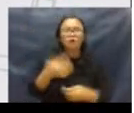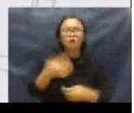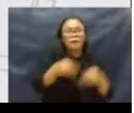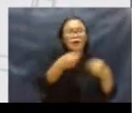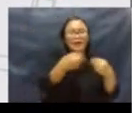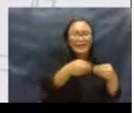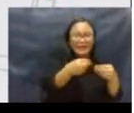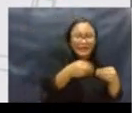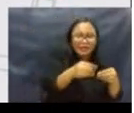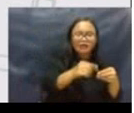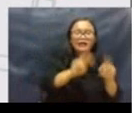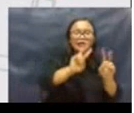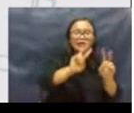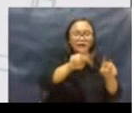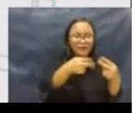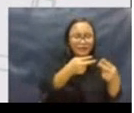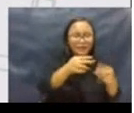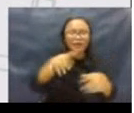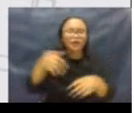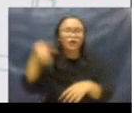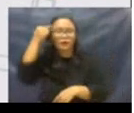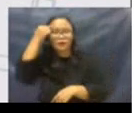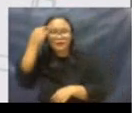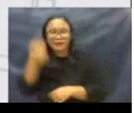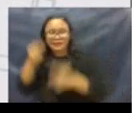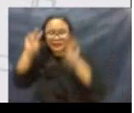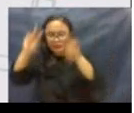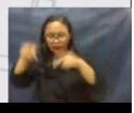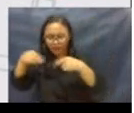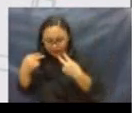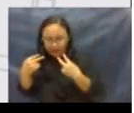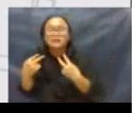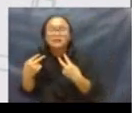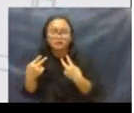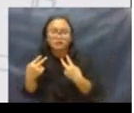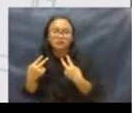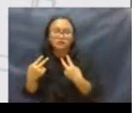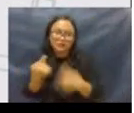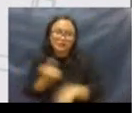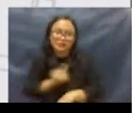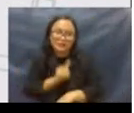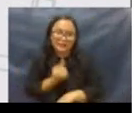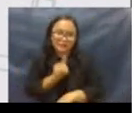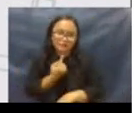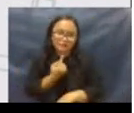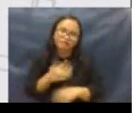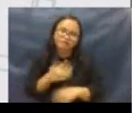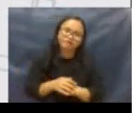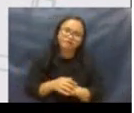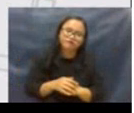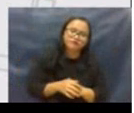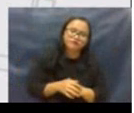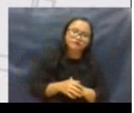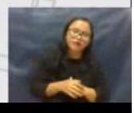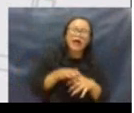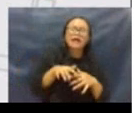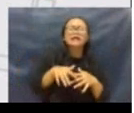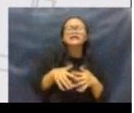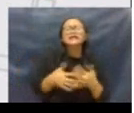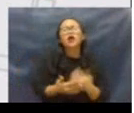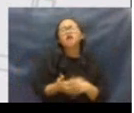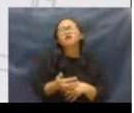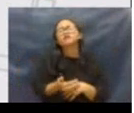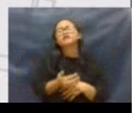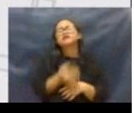refleksi pengalaman pribadi. Bisa kalau memang Bapak dan Ibu mau, memang bukan masalah membuat video presentasi yang ada